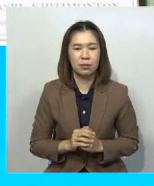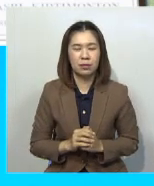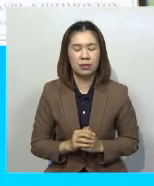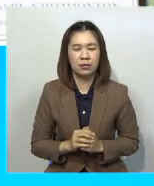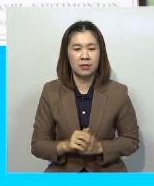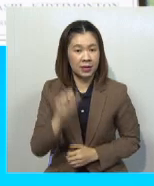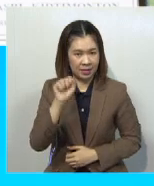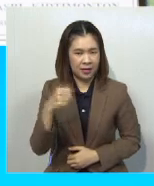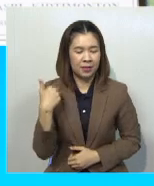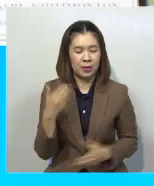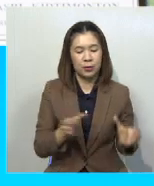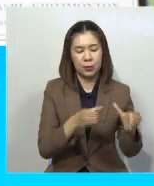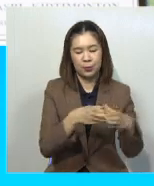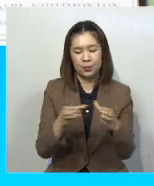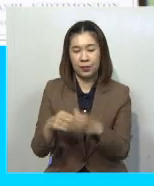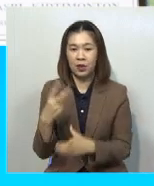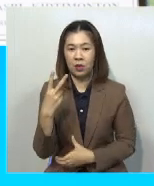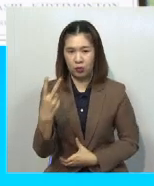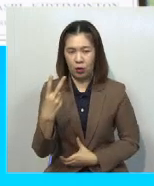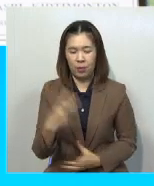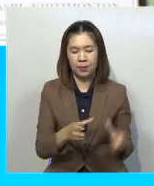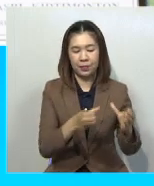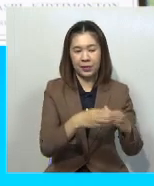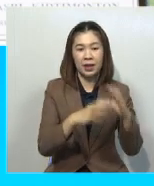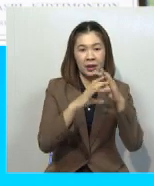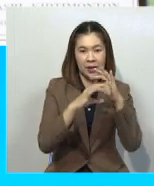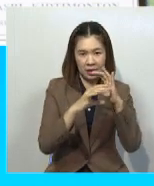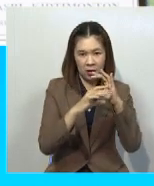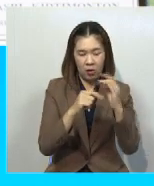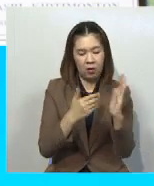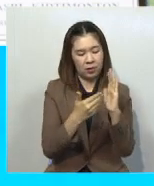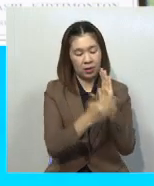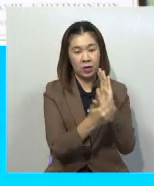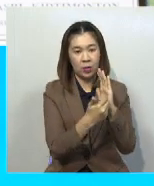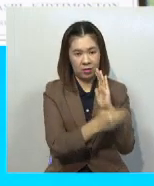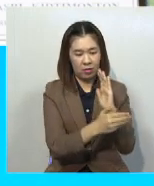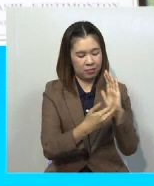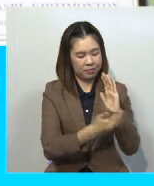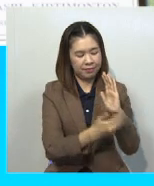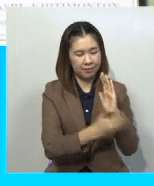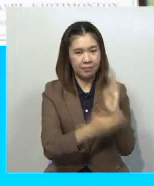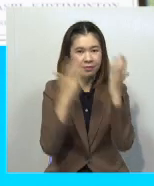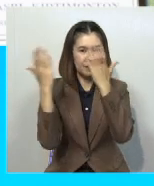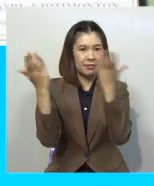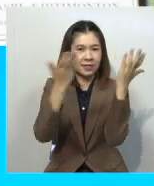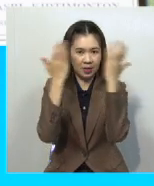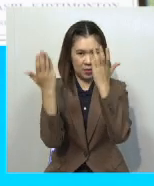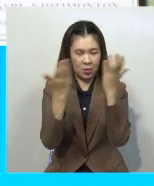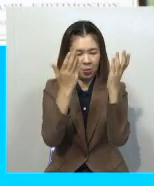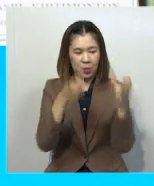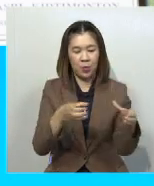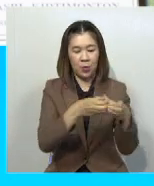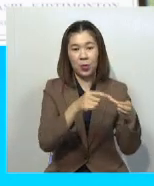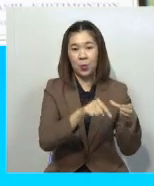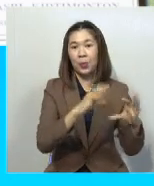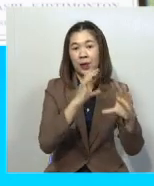อยู่2หน่วยนะครับก็คือที่จังหวัดระยองถ้าเป็นลมมาทางตะวันออกนะครับเราก็จะใช้หน่วยระยองเนี่ยนะครับในการ